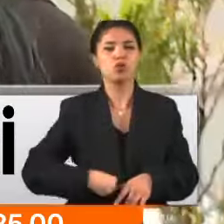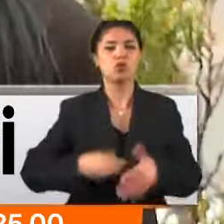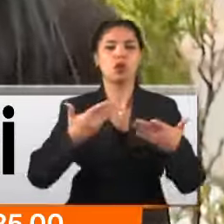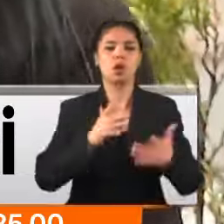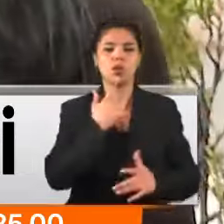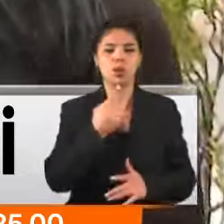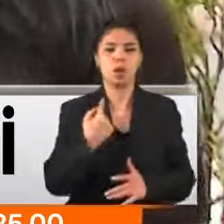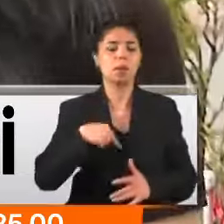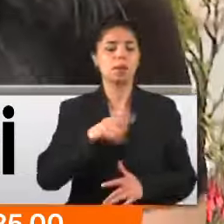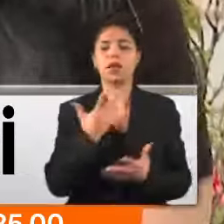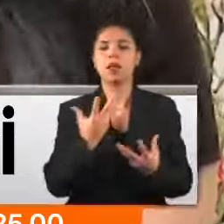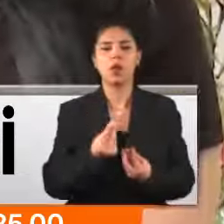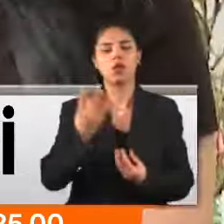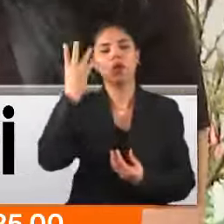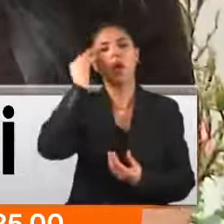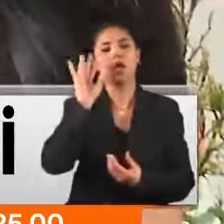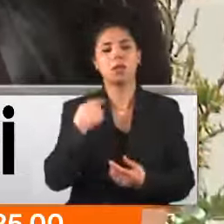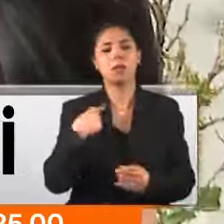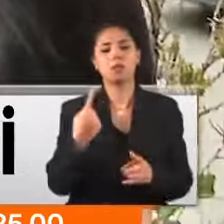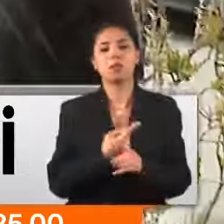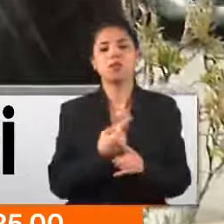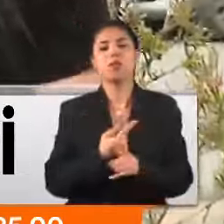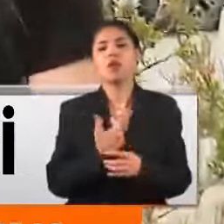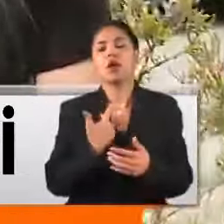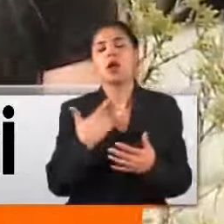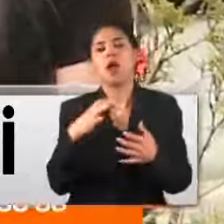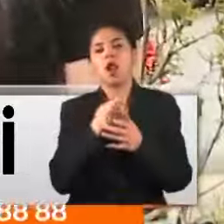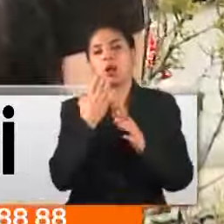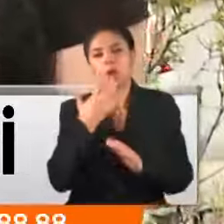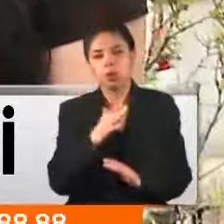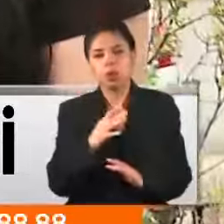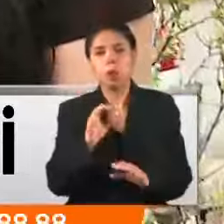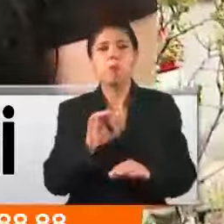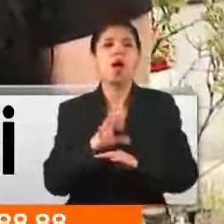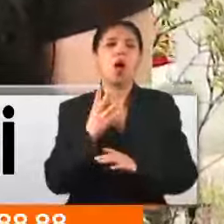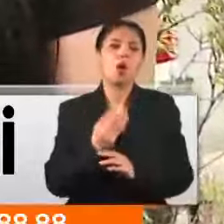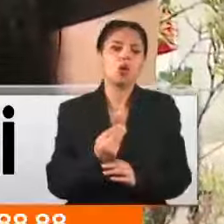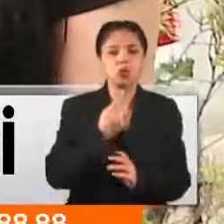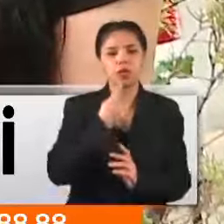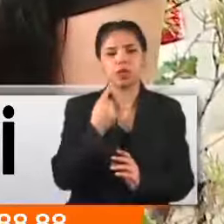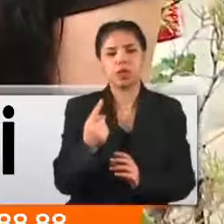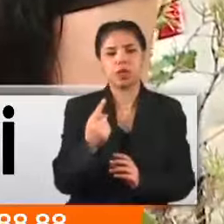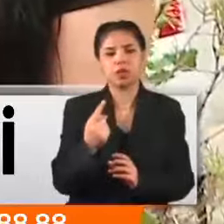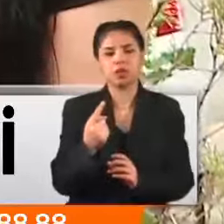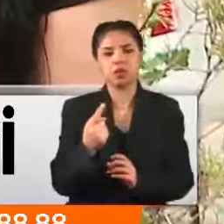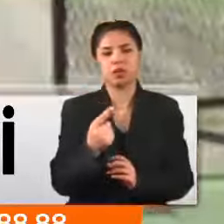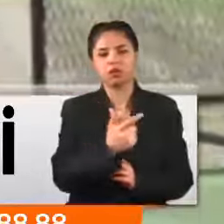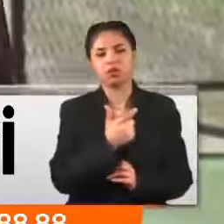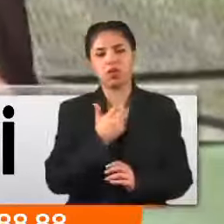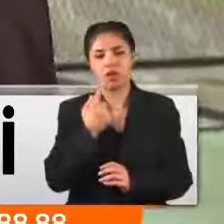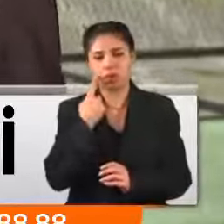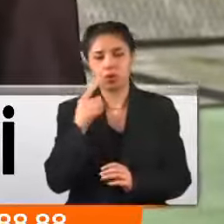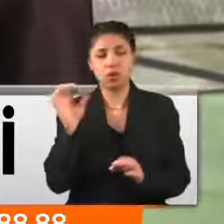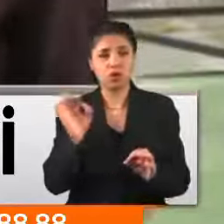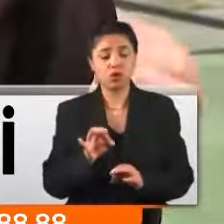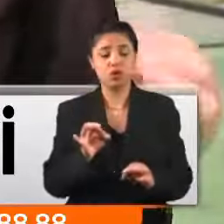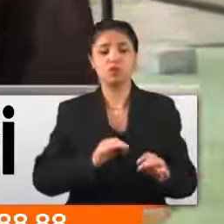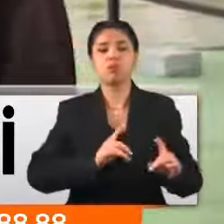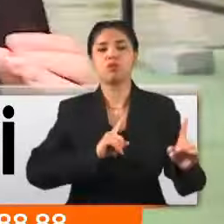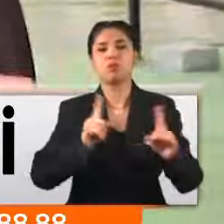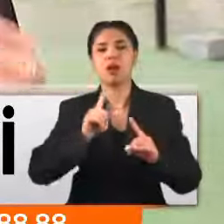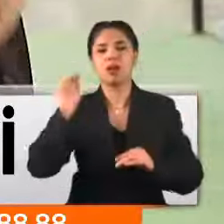olduğunu biz hiç anlamadık. Bizlik bir şey yok. Birdenbire gelişen bir şey. bu şekilde konuşuyorlar. Şimdi adli